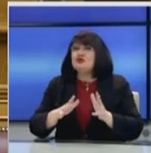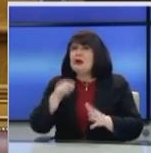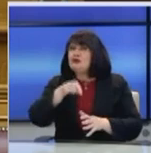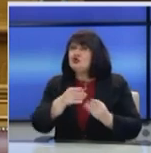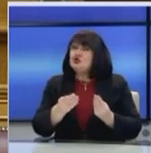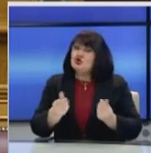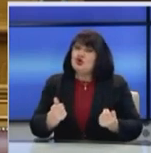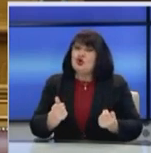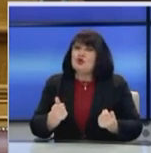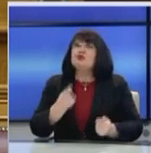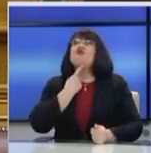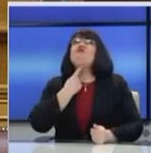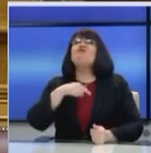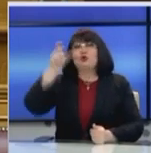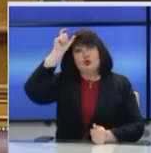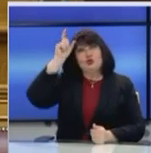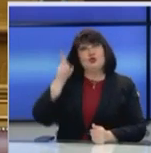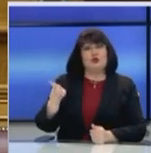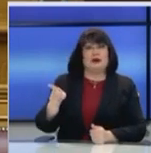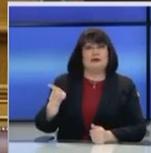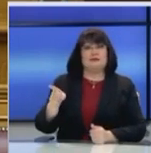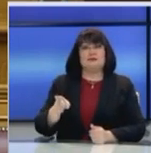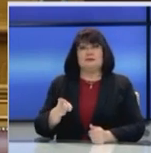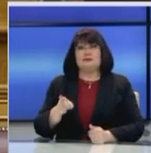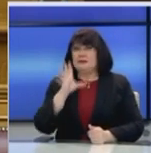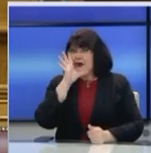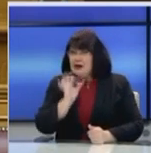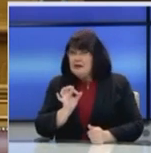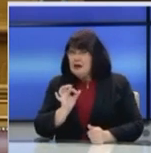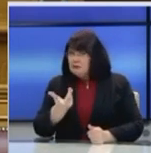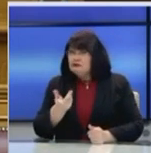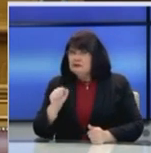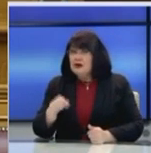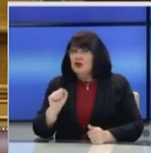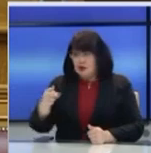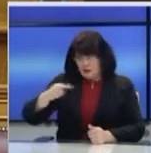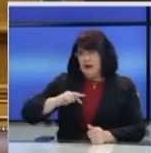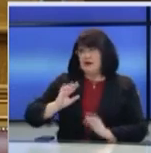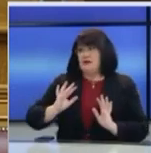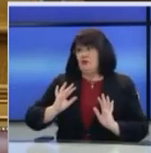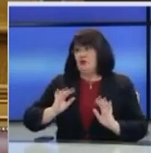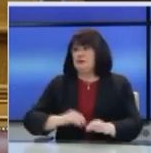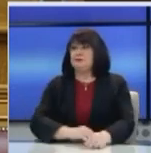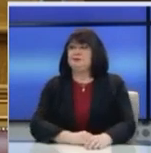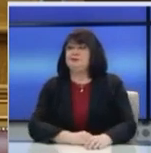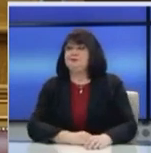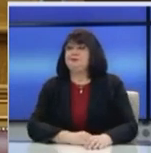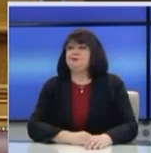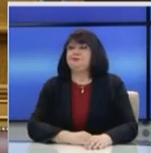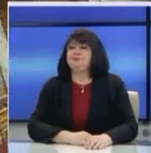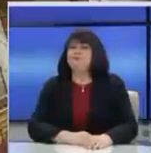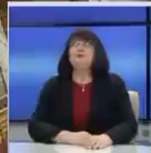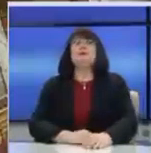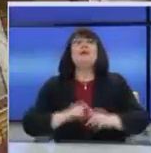κίνηση δεν θα άρεσε στους Τούρκους. Είναι ακριβές αυτό ή όχι? Πρέπει να τοποθετηθείτε. Διότι τα